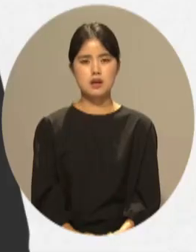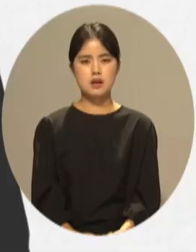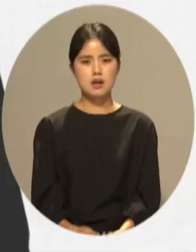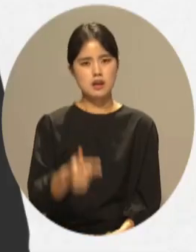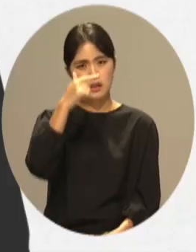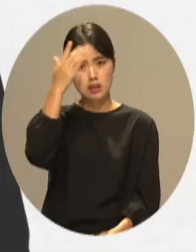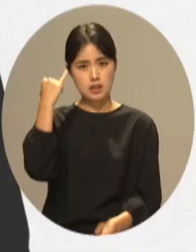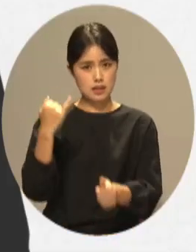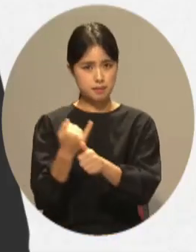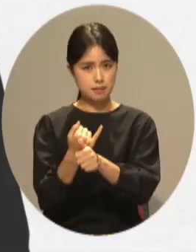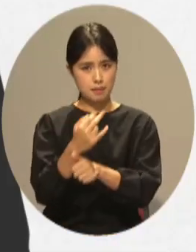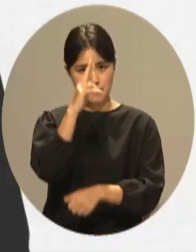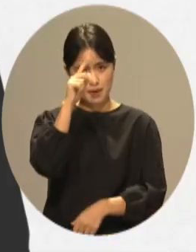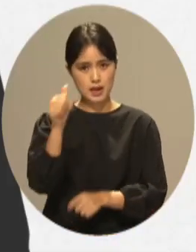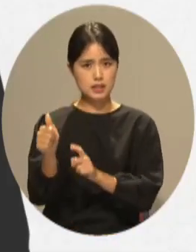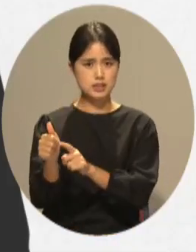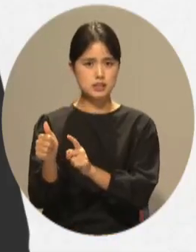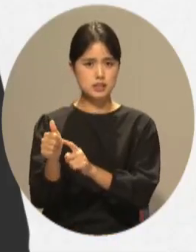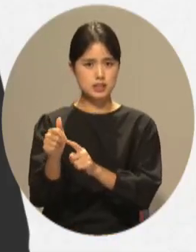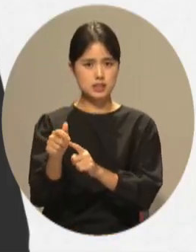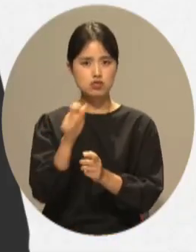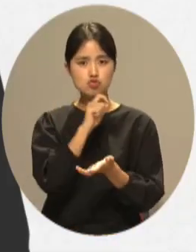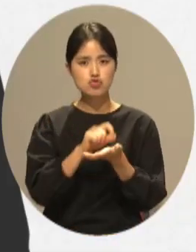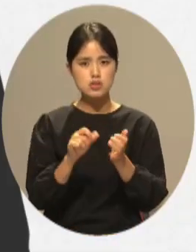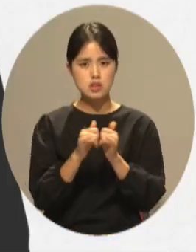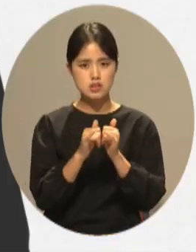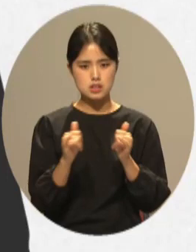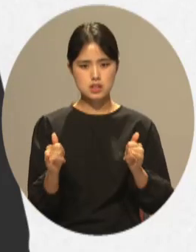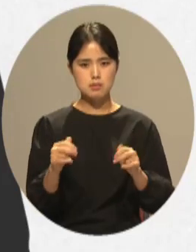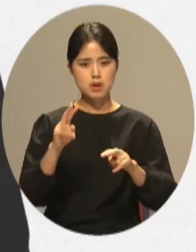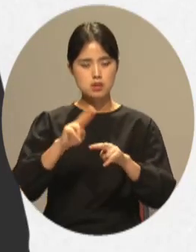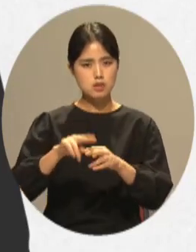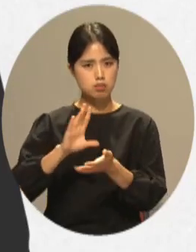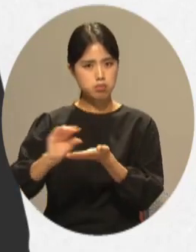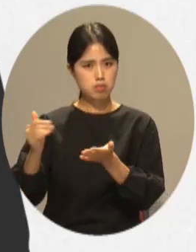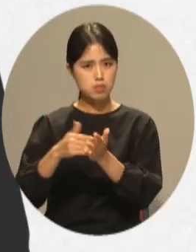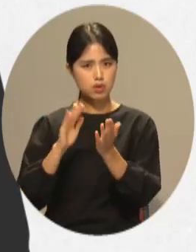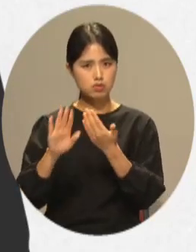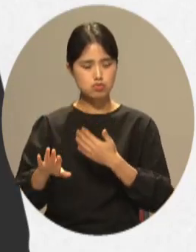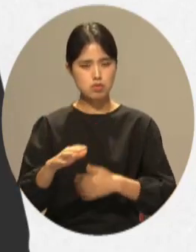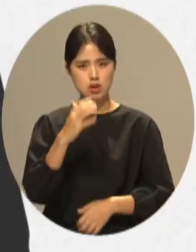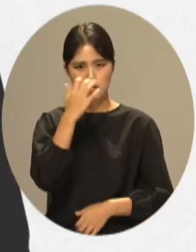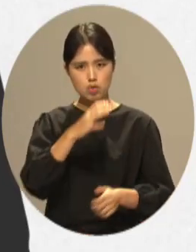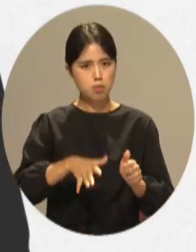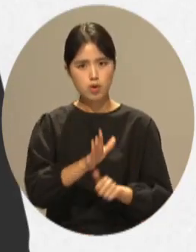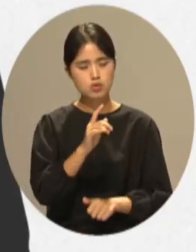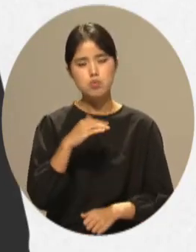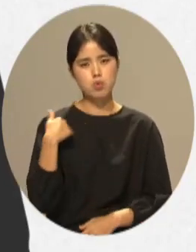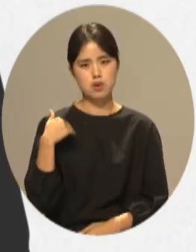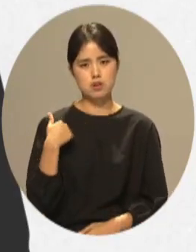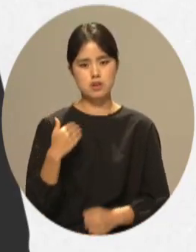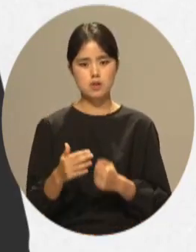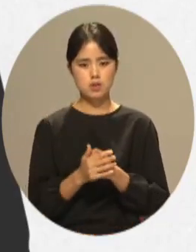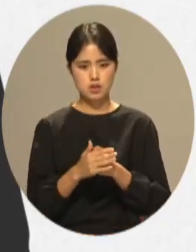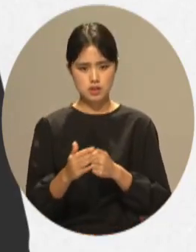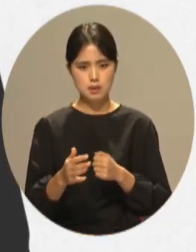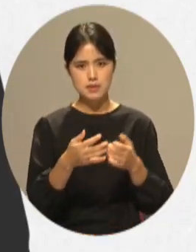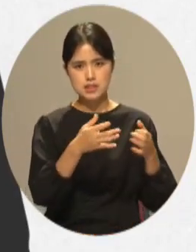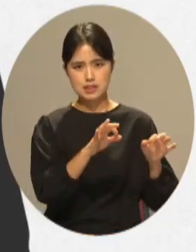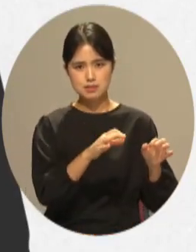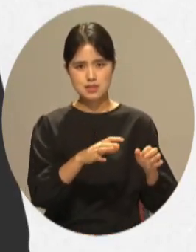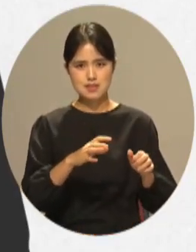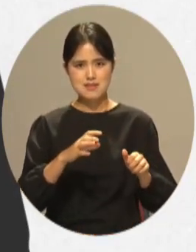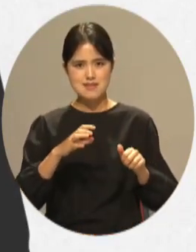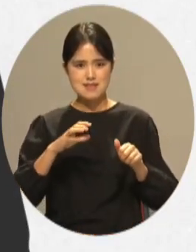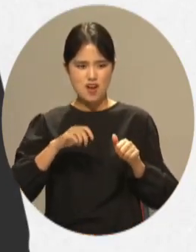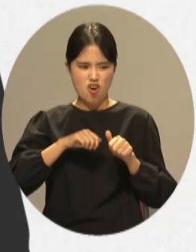옛 연인이었던 박 씨는 취재진에게 자리를 떠난 뒤 그런 일이 있었는지 몰랐다고 밝혔고 김 씨는 강압적인